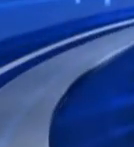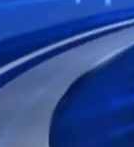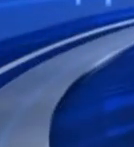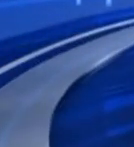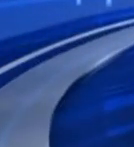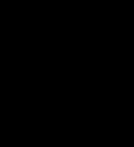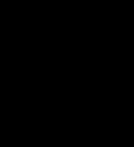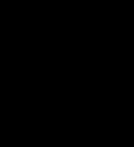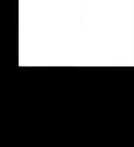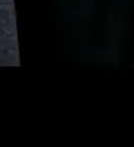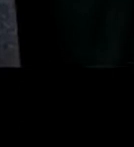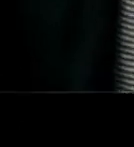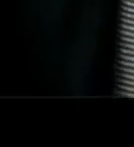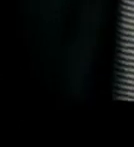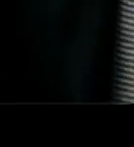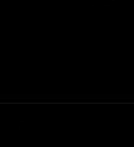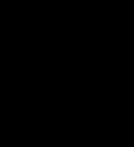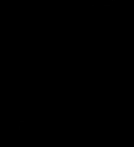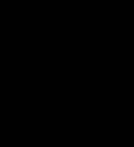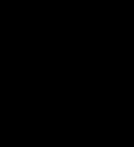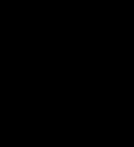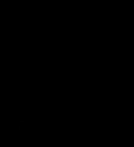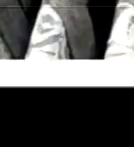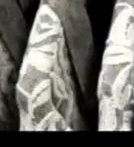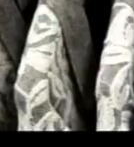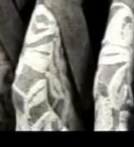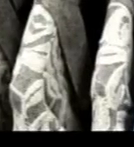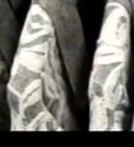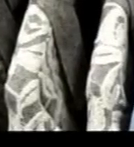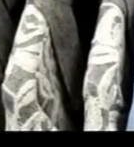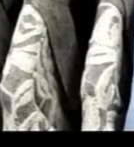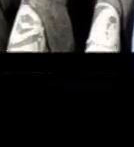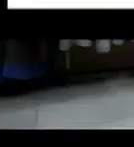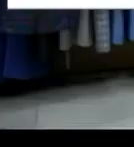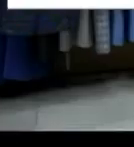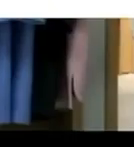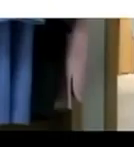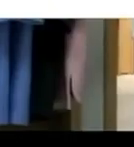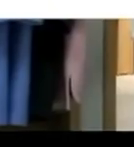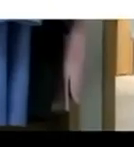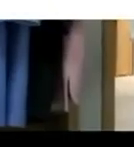Одяг ведучих від фірмового магазину марки «Леся Українка».